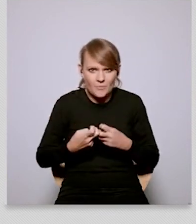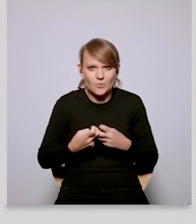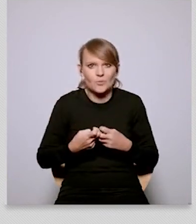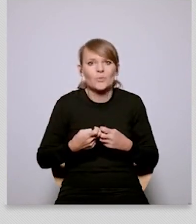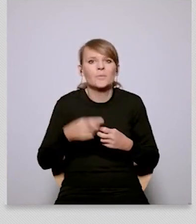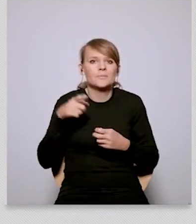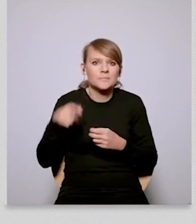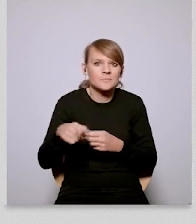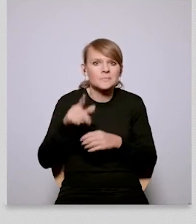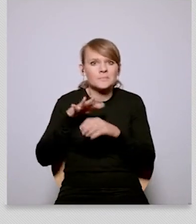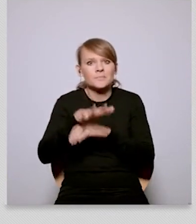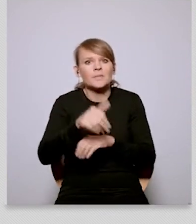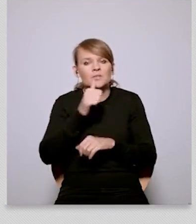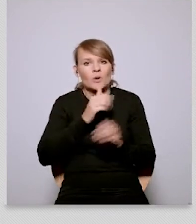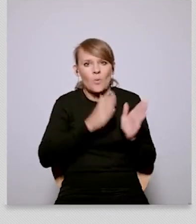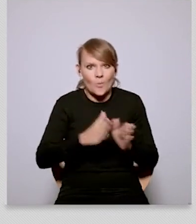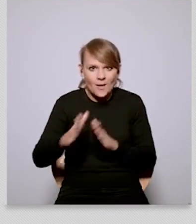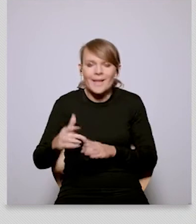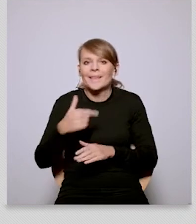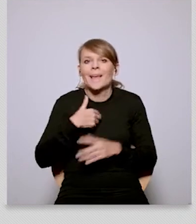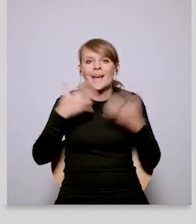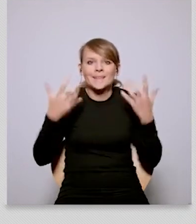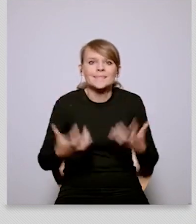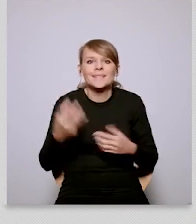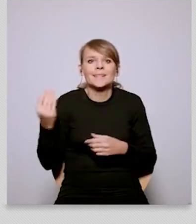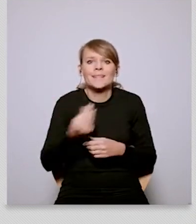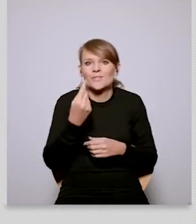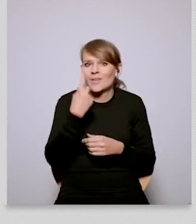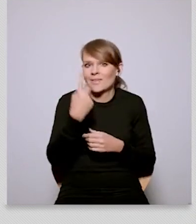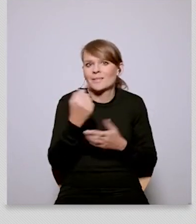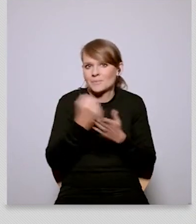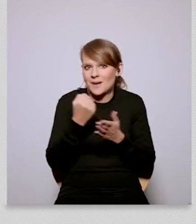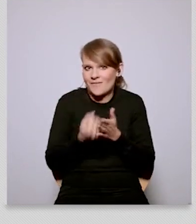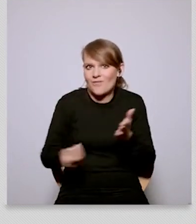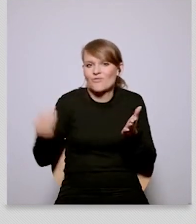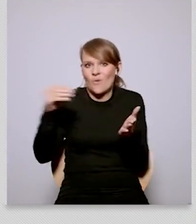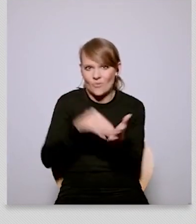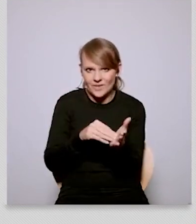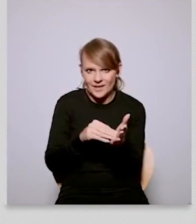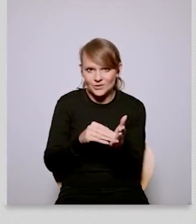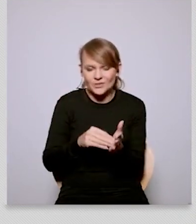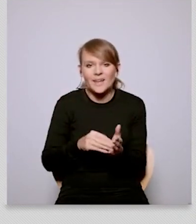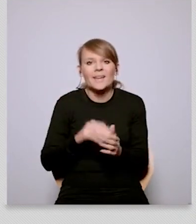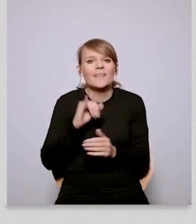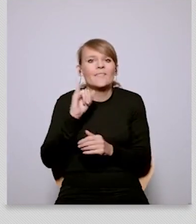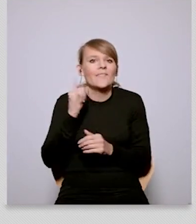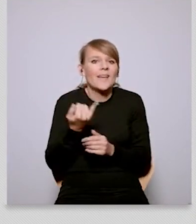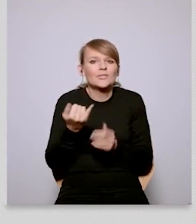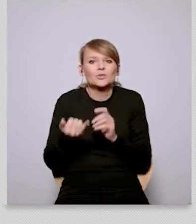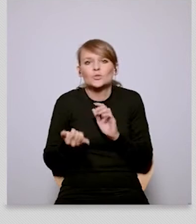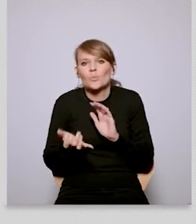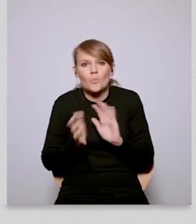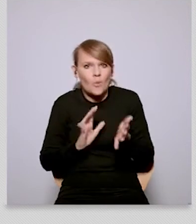kształtowanie zielonego ładu ja chcę jeszcze jedną kwestię dodać to znaczy w jakiś sposób